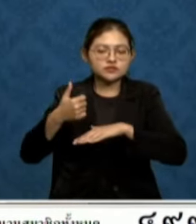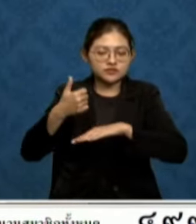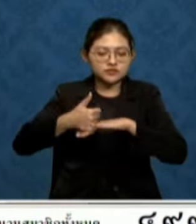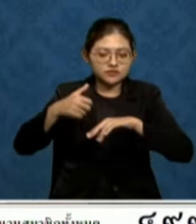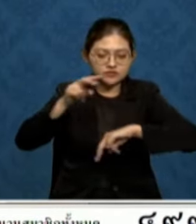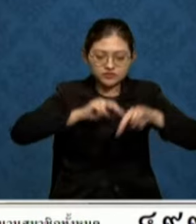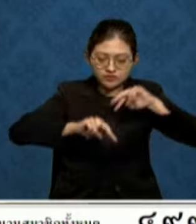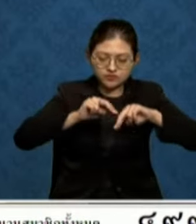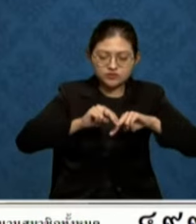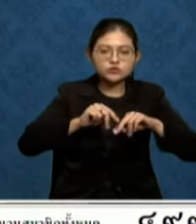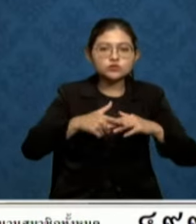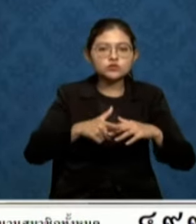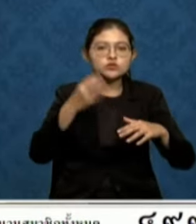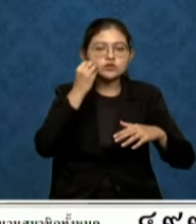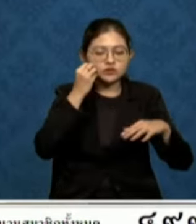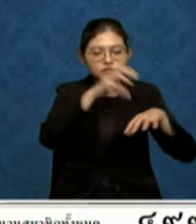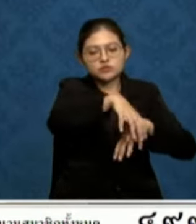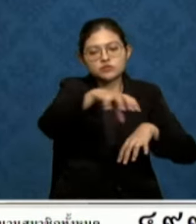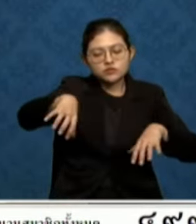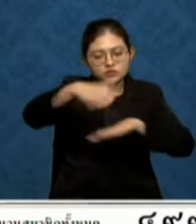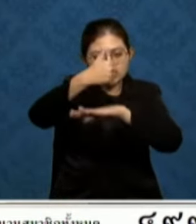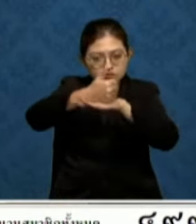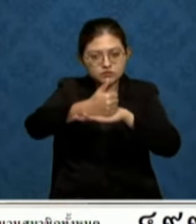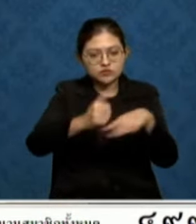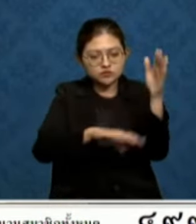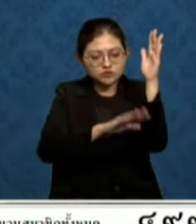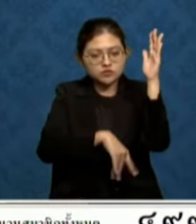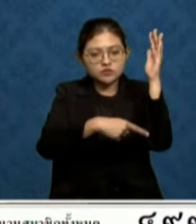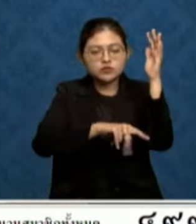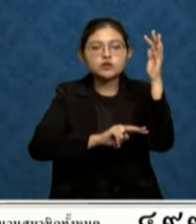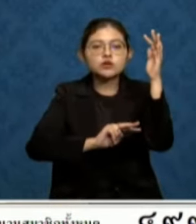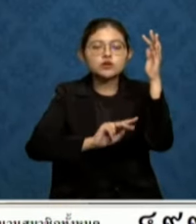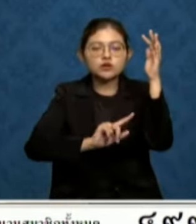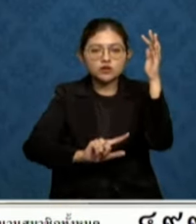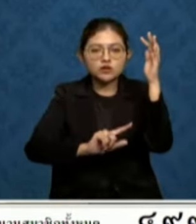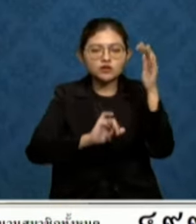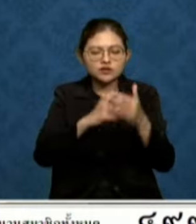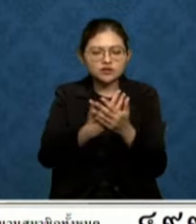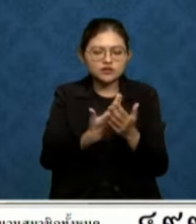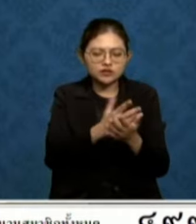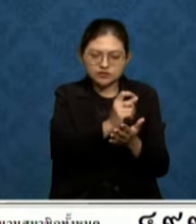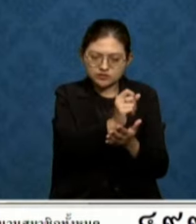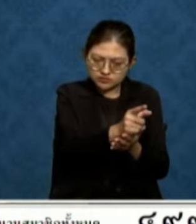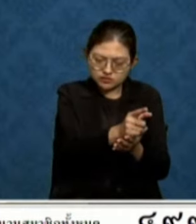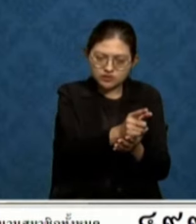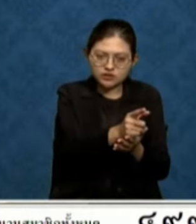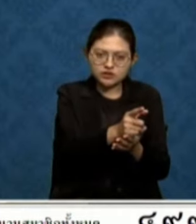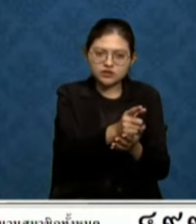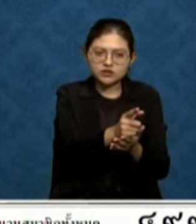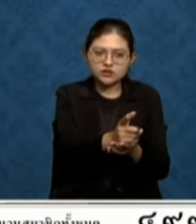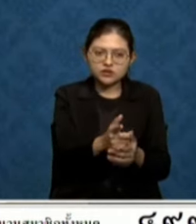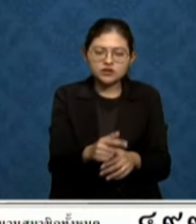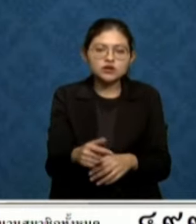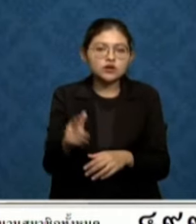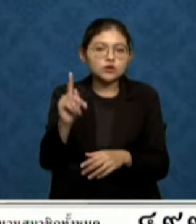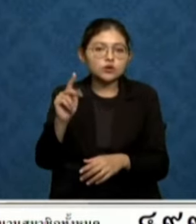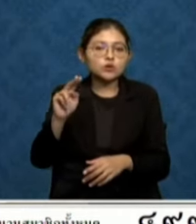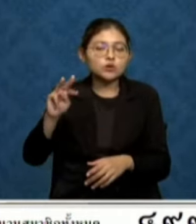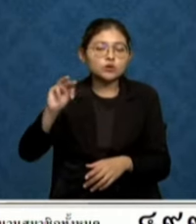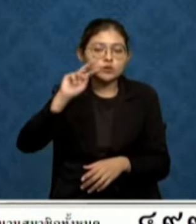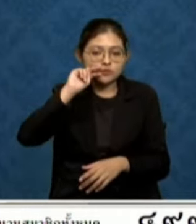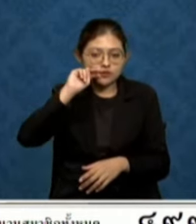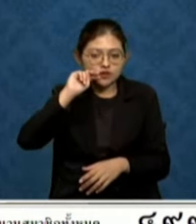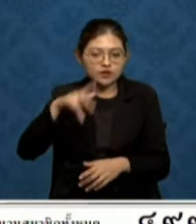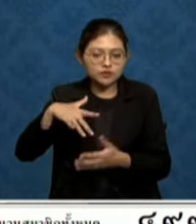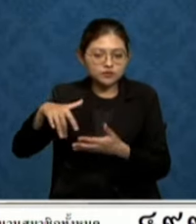ดจังหวัดพัทลุงและผู้ใหญ่บ้านหมู่ที่2ตำบลตะโหมดในเรื่องของการจ่ายเงินทดแทนค่ะตามที่กรมชลประทาน